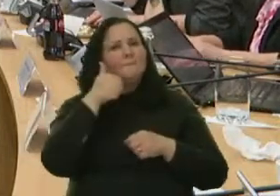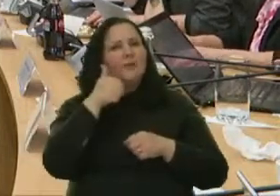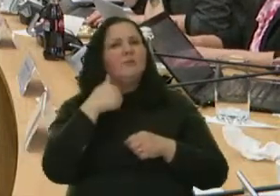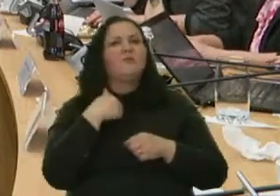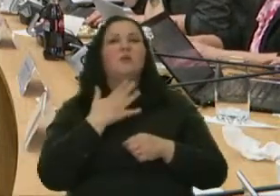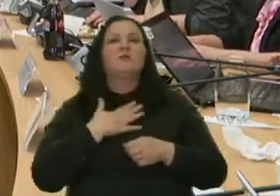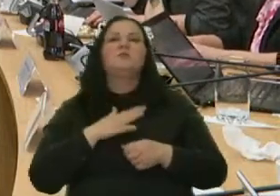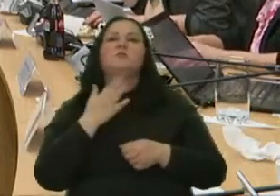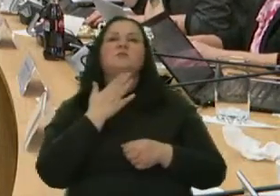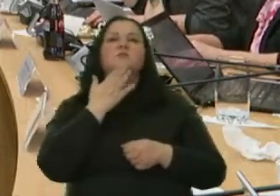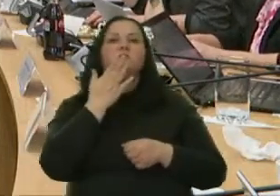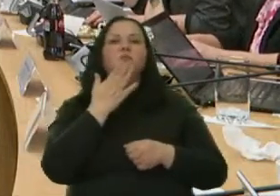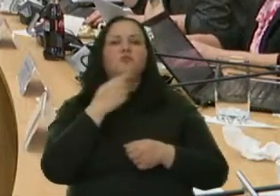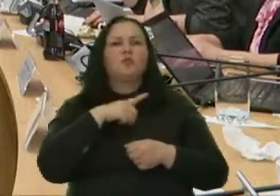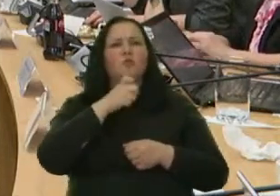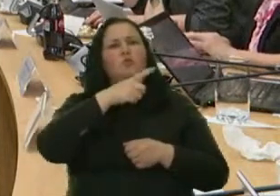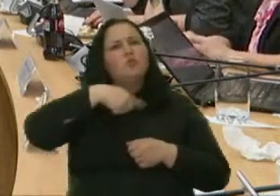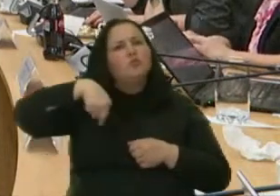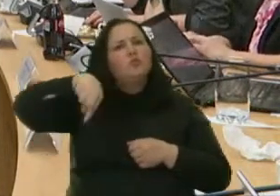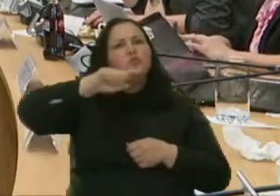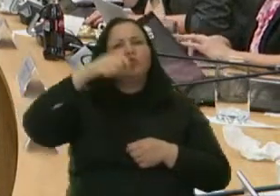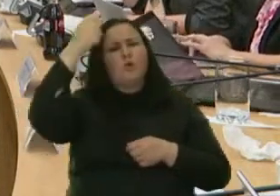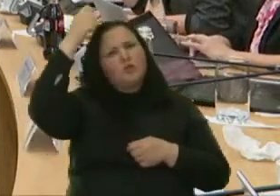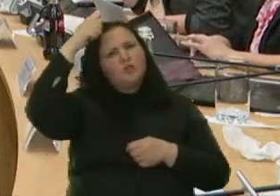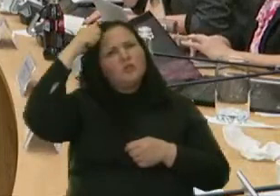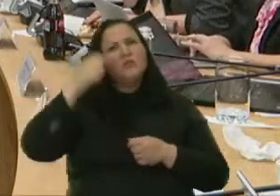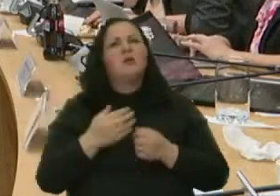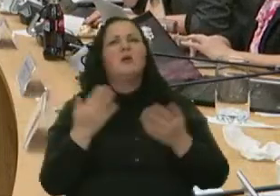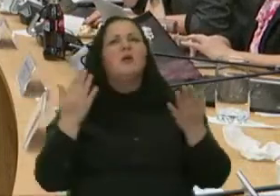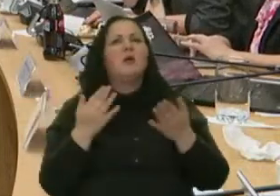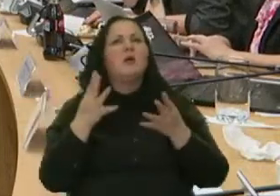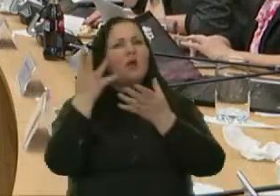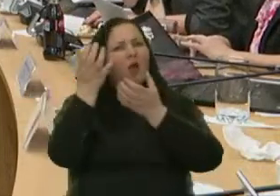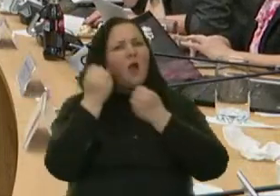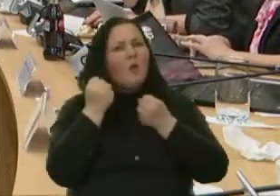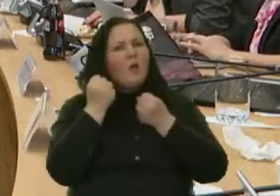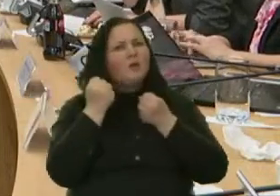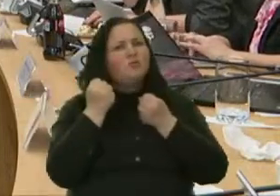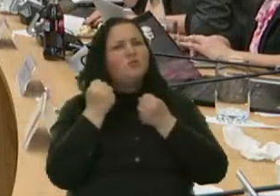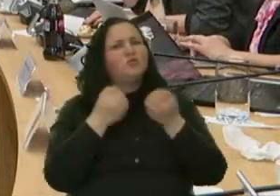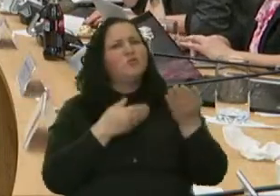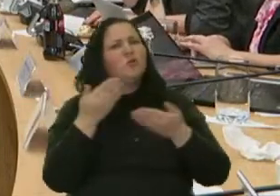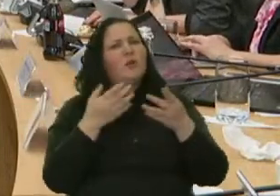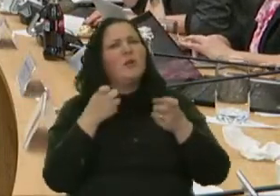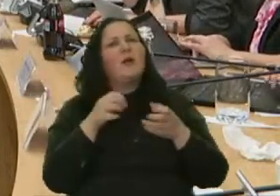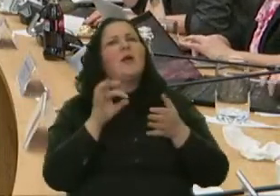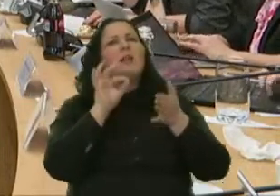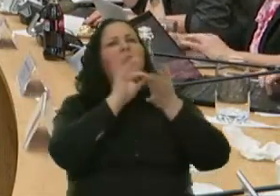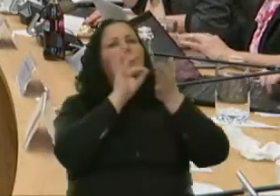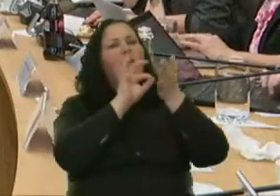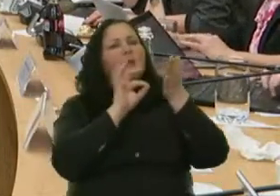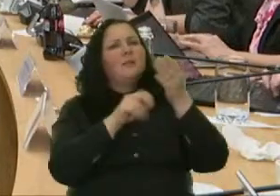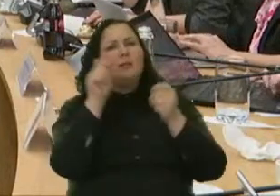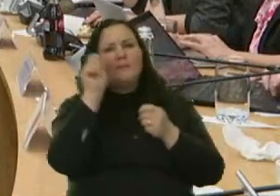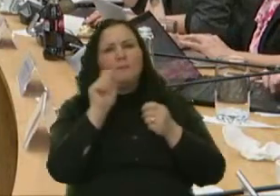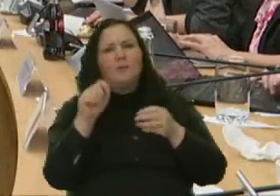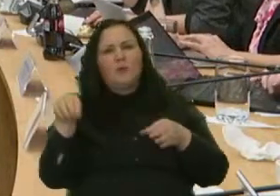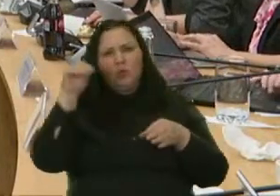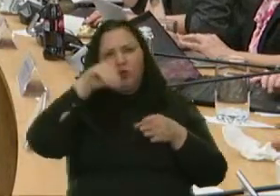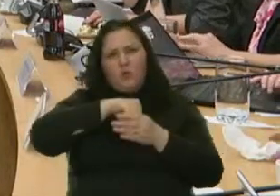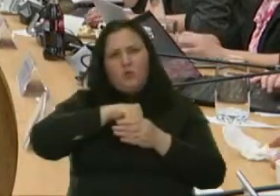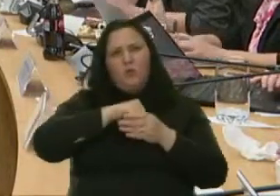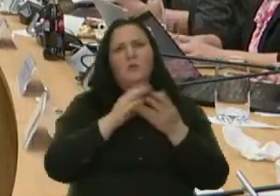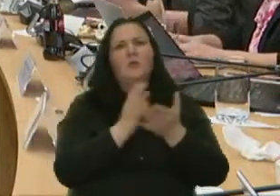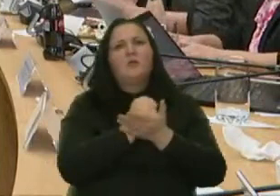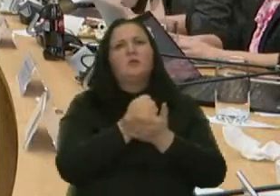vreau să mulțumesc și eu tuturor clujenilor care și au adus contribuția la lista de proiecte cuprinse în bugetul pe